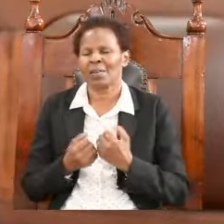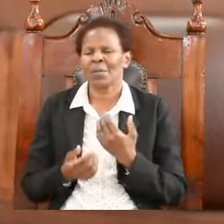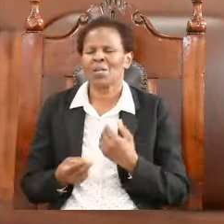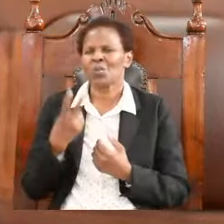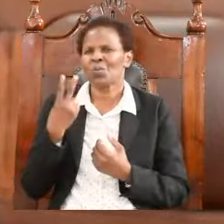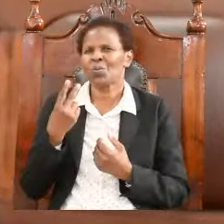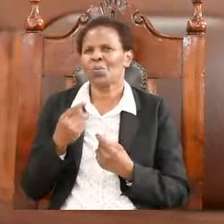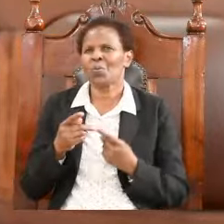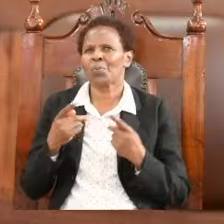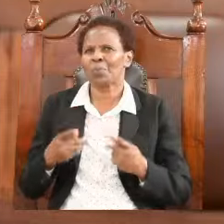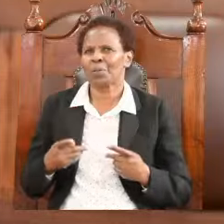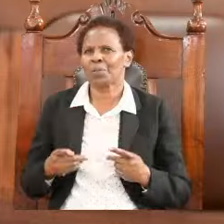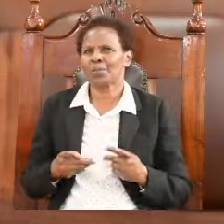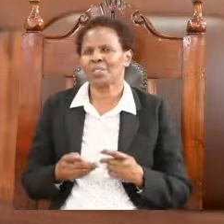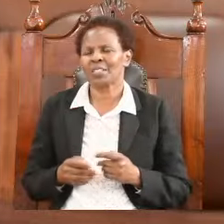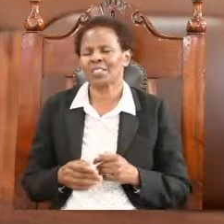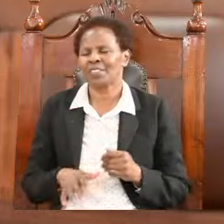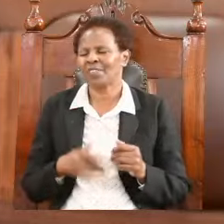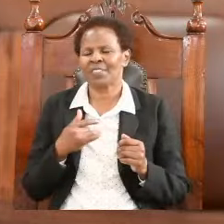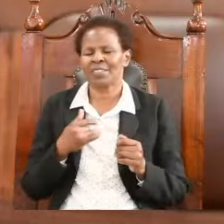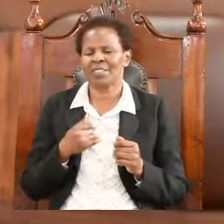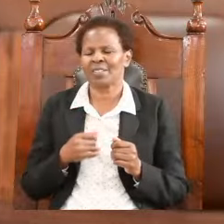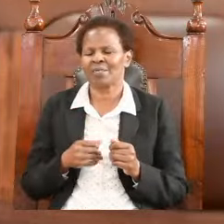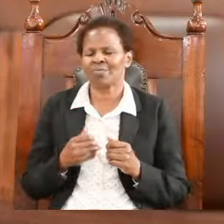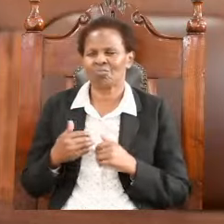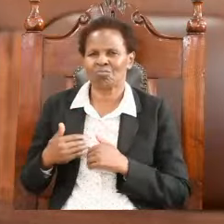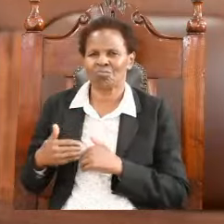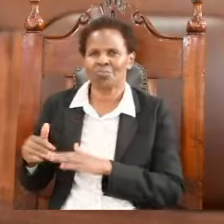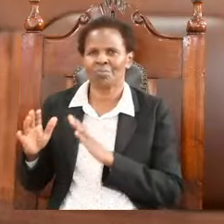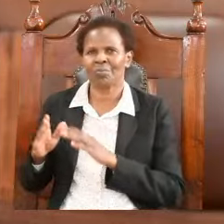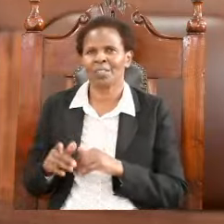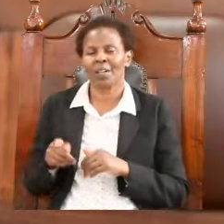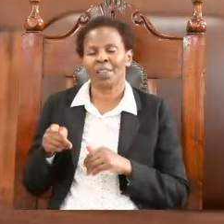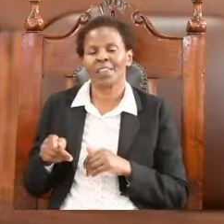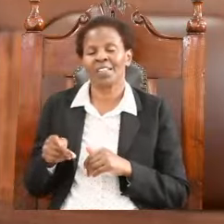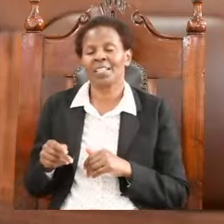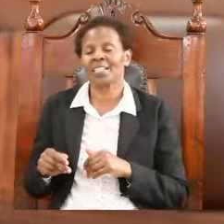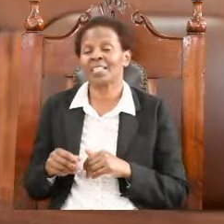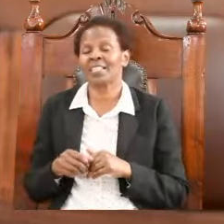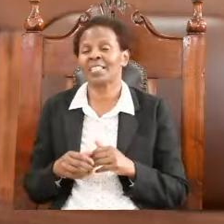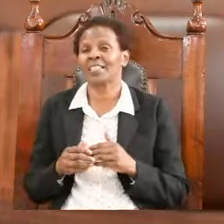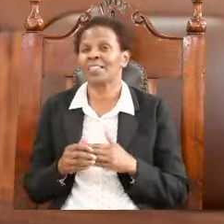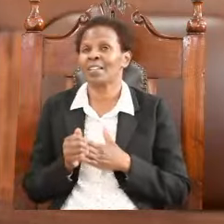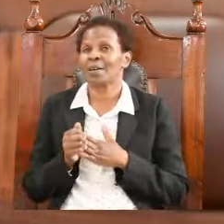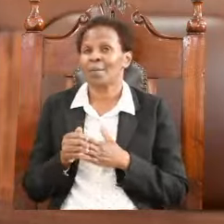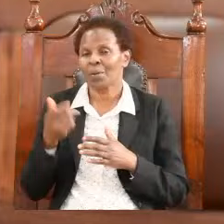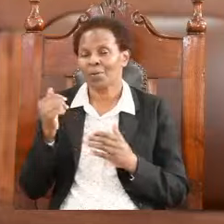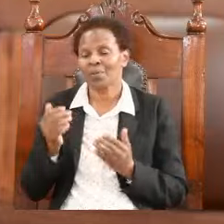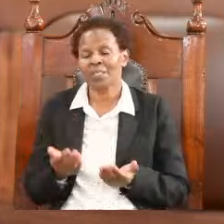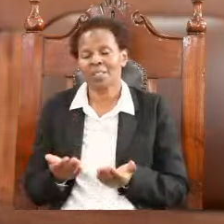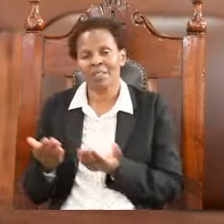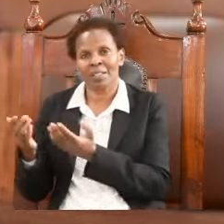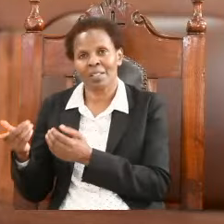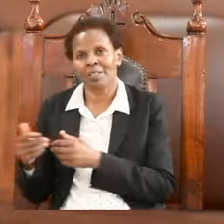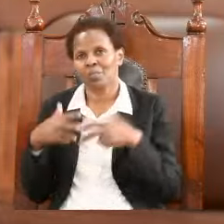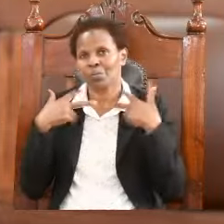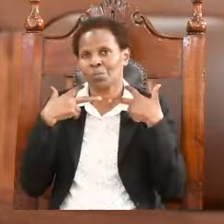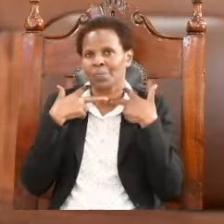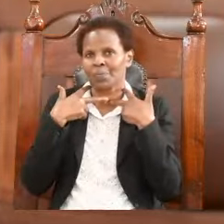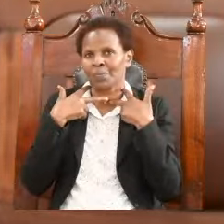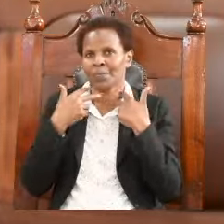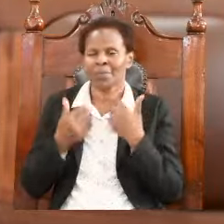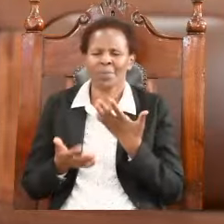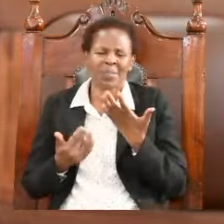na hanini. Wa mbere ni uyu ugwitwo Naaman na famiri yake. Tondu ni arona nio mamuiketie thina-ini. Hii